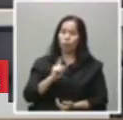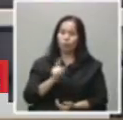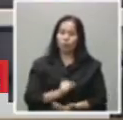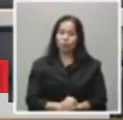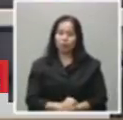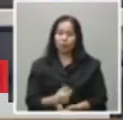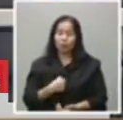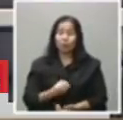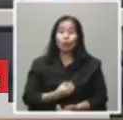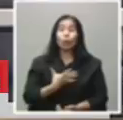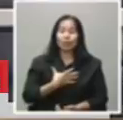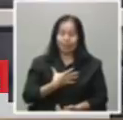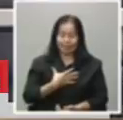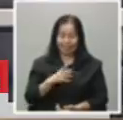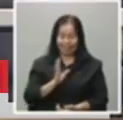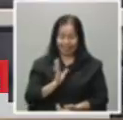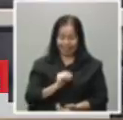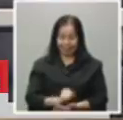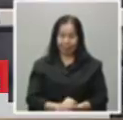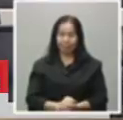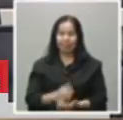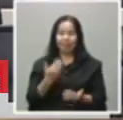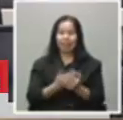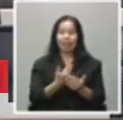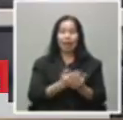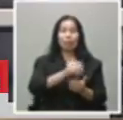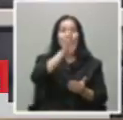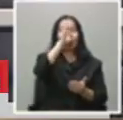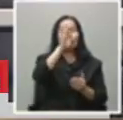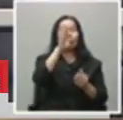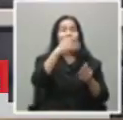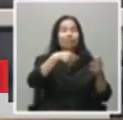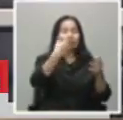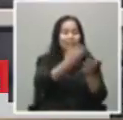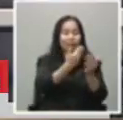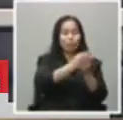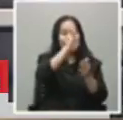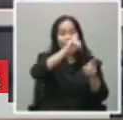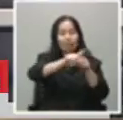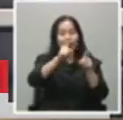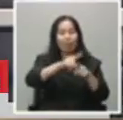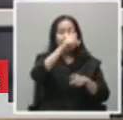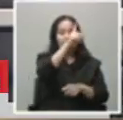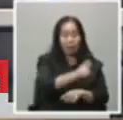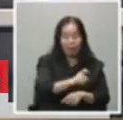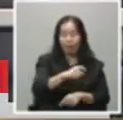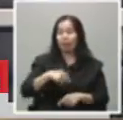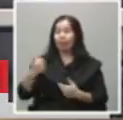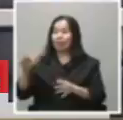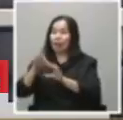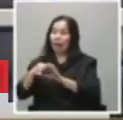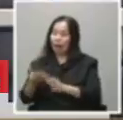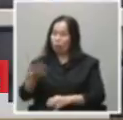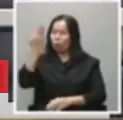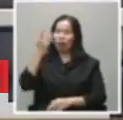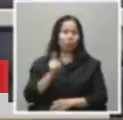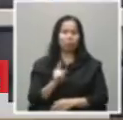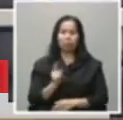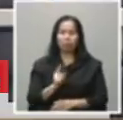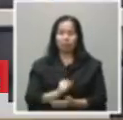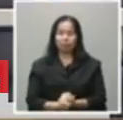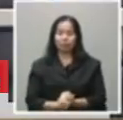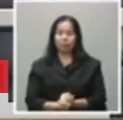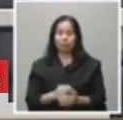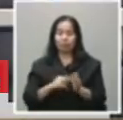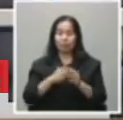คือตื่นเต้นไงท่านประธานครับบริษัทอื่นเขาเจ๊งกันธนาคารรวยเลยรู้สึกตื่นเต้นรัฐบาลทำอะไรอยู่ครับนโยบาย